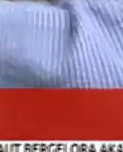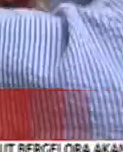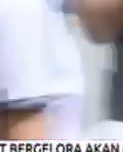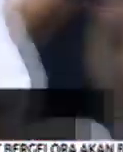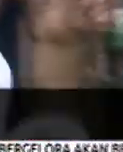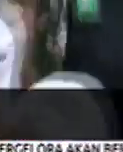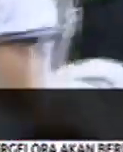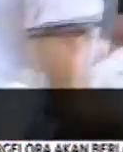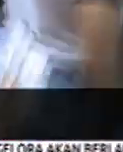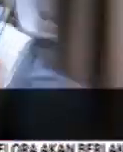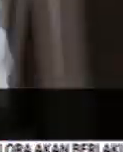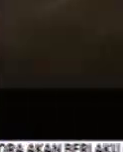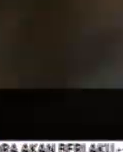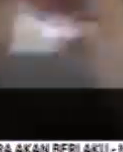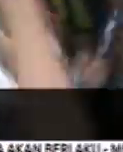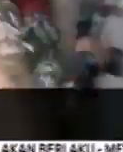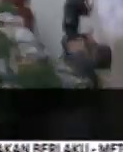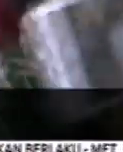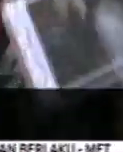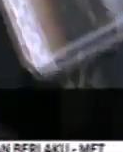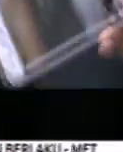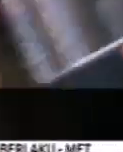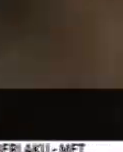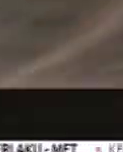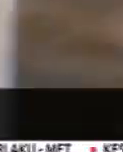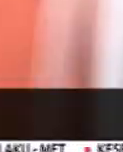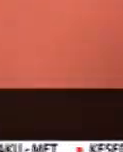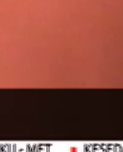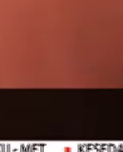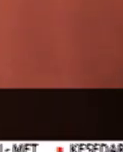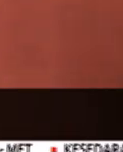Pendakwa fail kes rayuan basikal lajak.